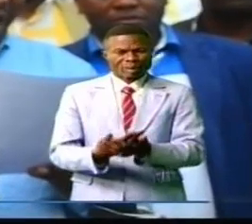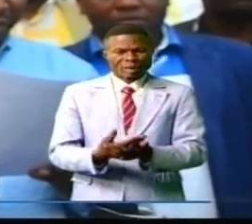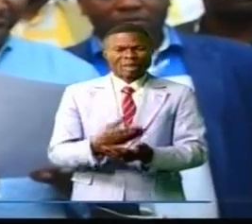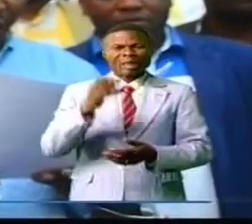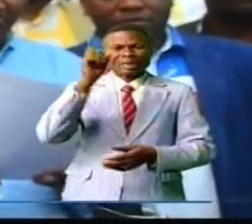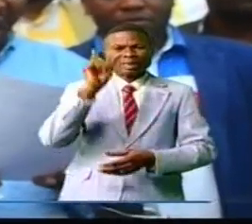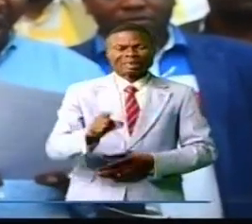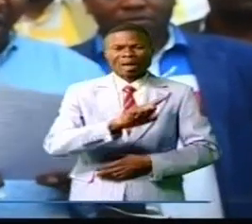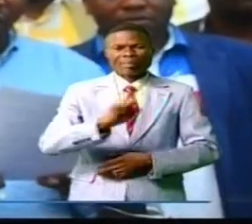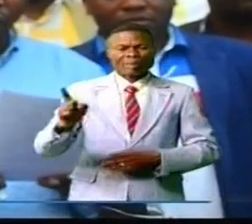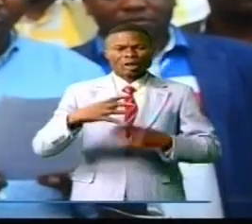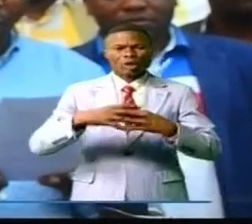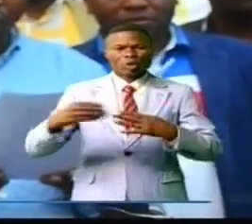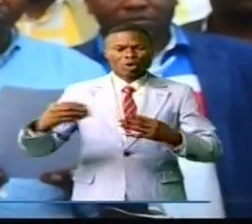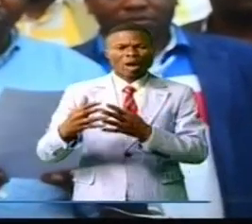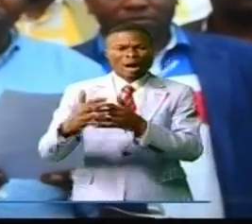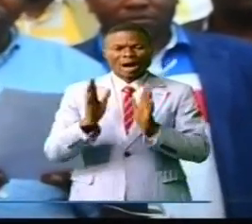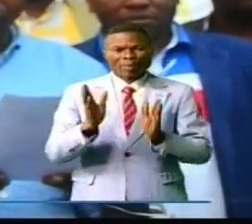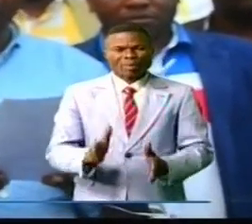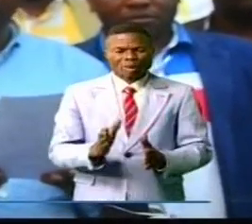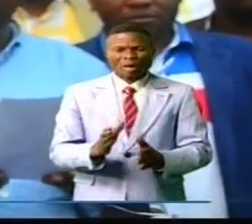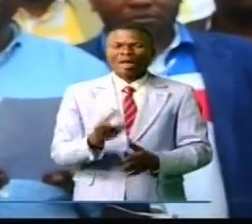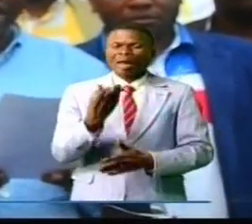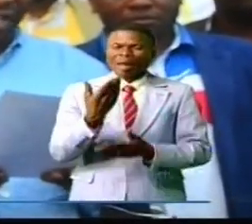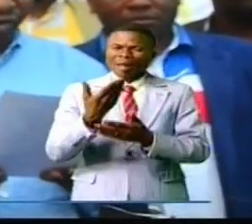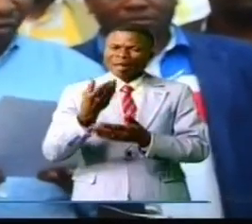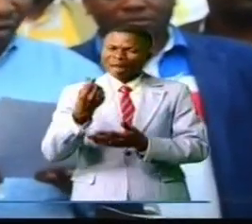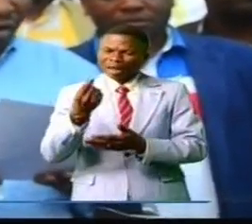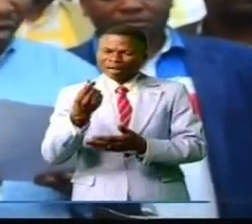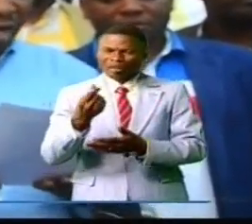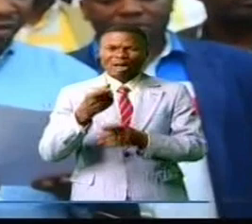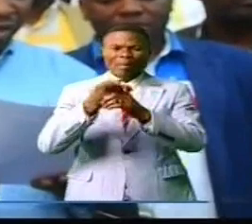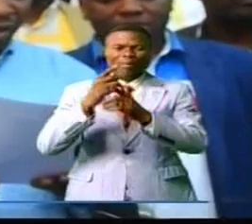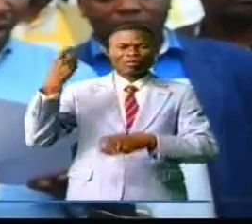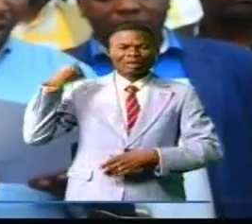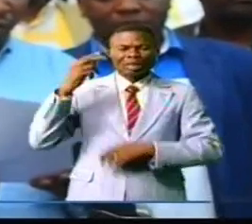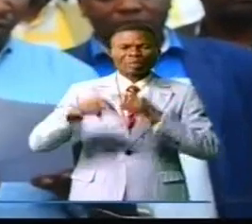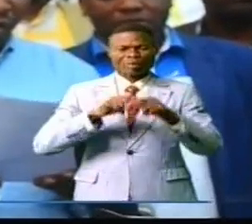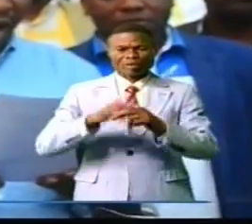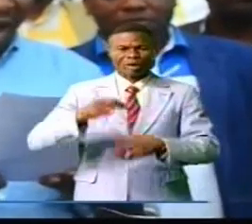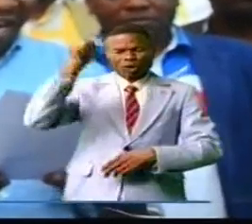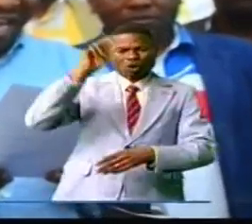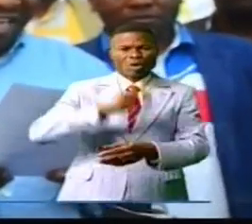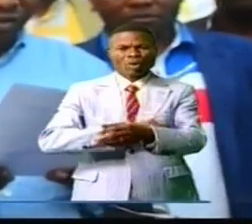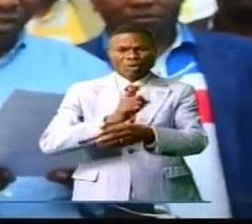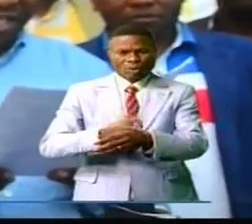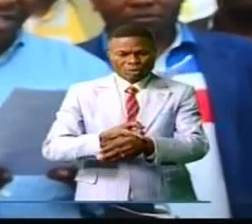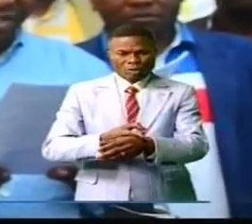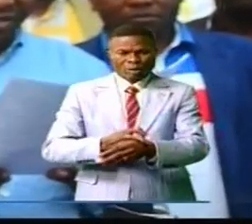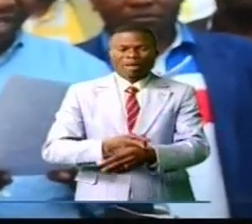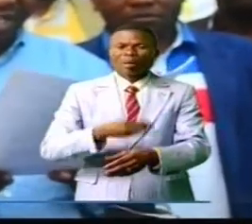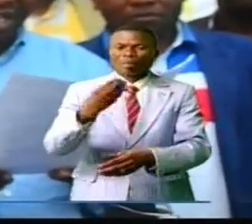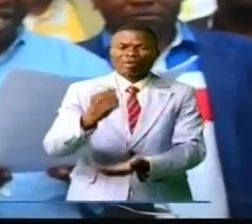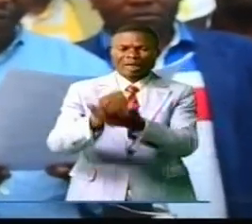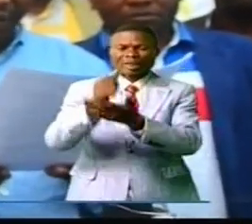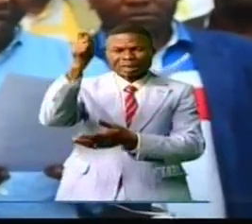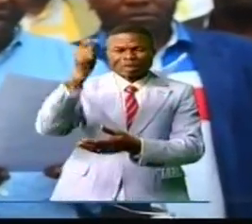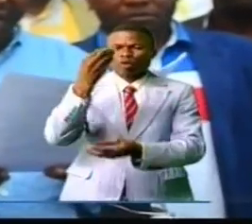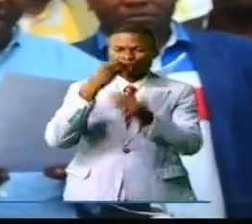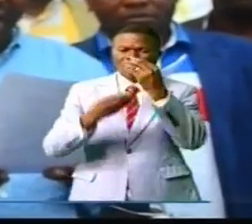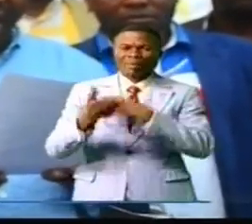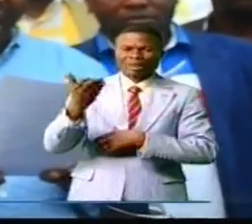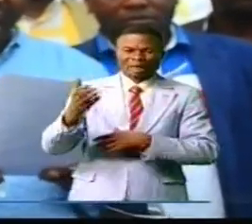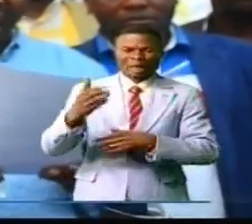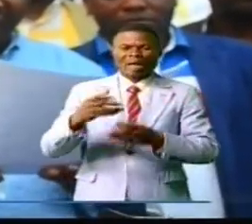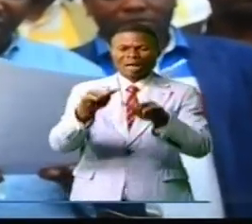de 100 000 dollars comme contribution des députés nationaux du Nord Kivu à la ration des unités de